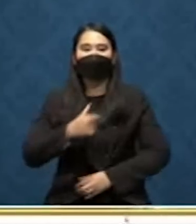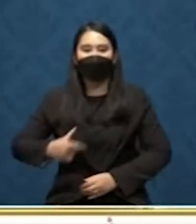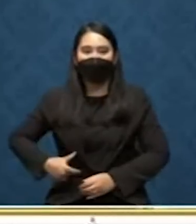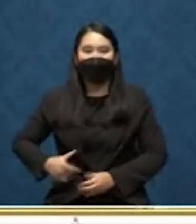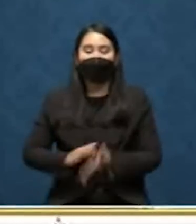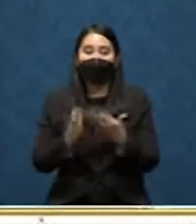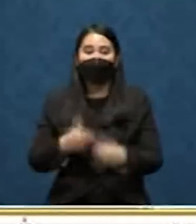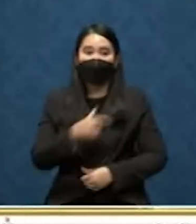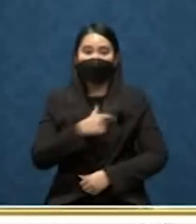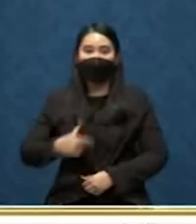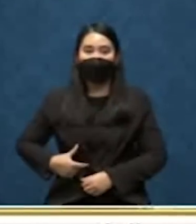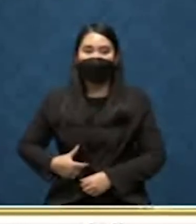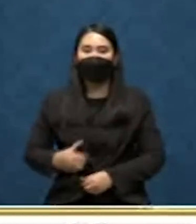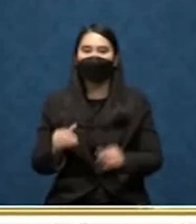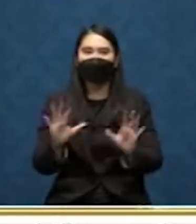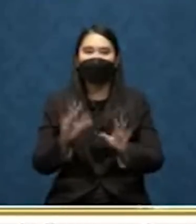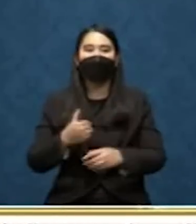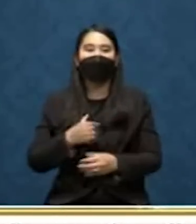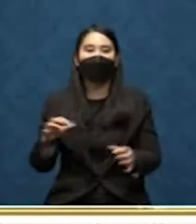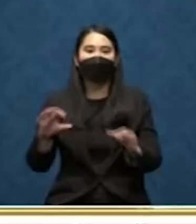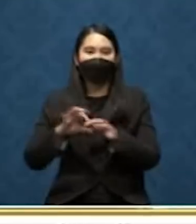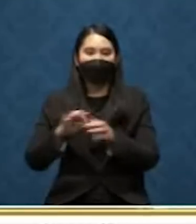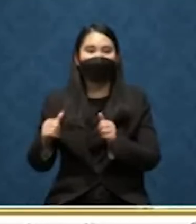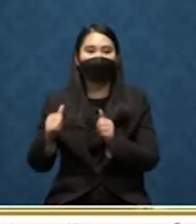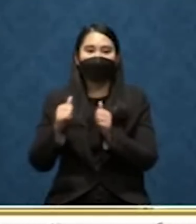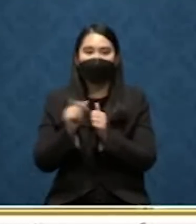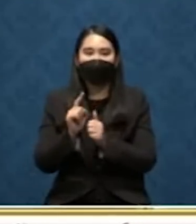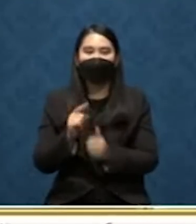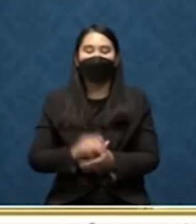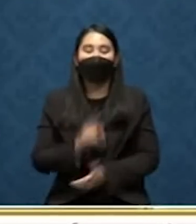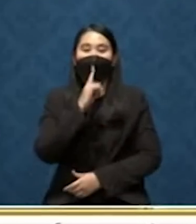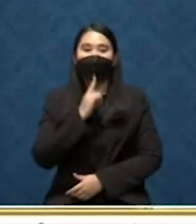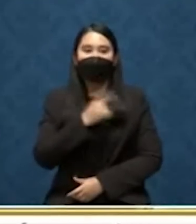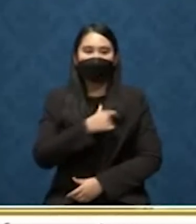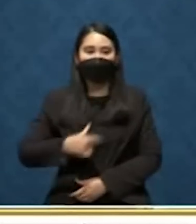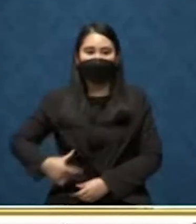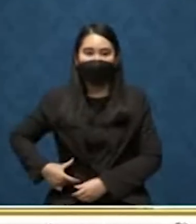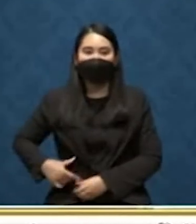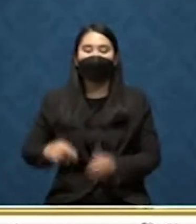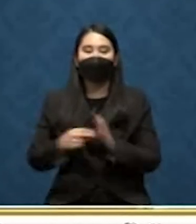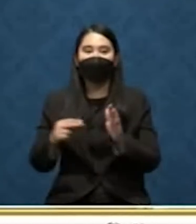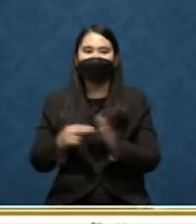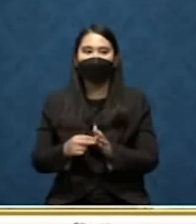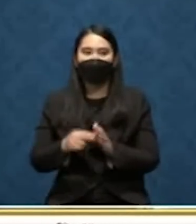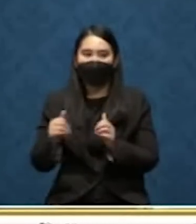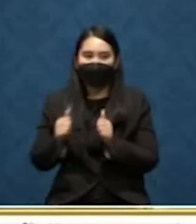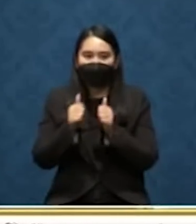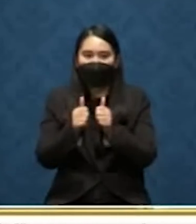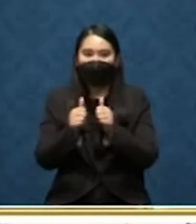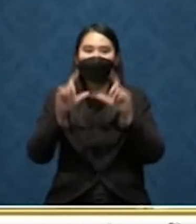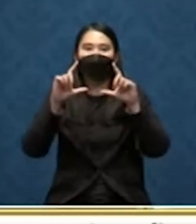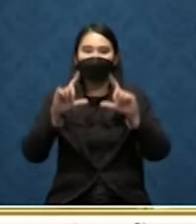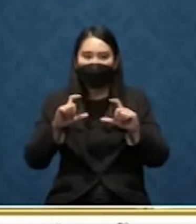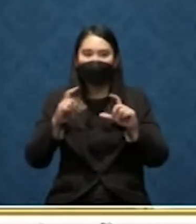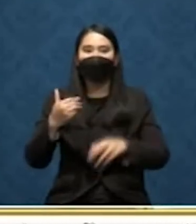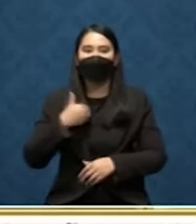วและไมใช่ใให่วงครับกับสมเด็จพระเทพก็มีการเข้าหาเพื่อให้ได้รูปท่ายแบบนี้